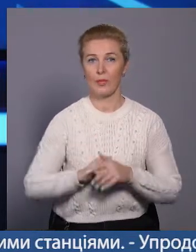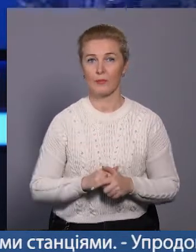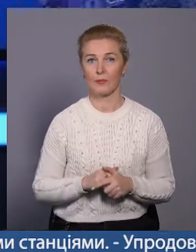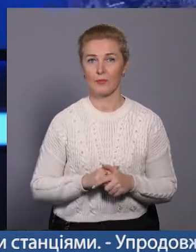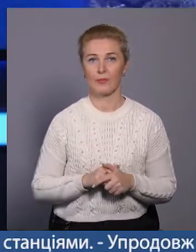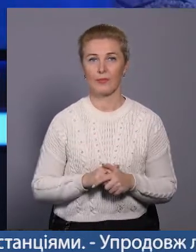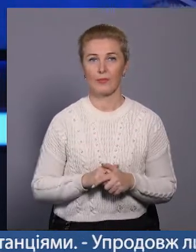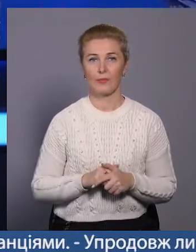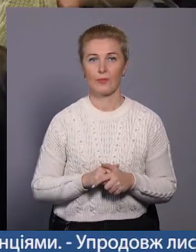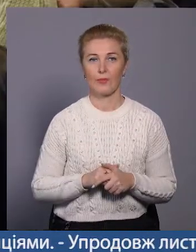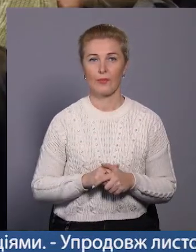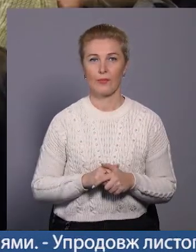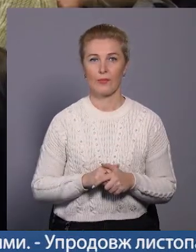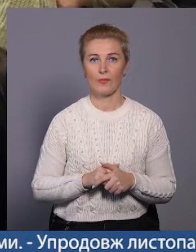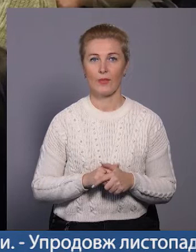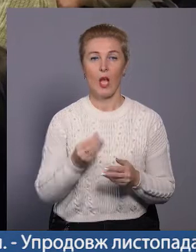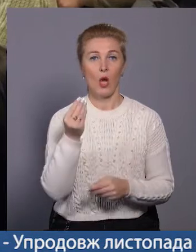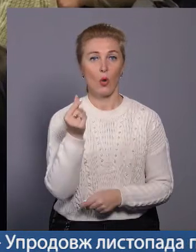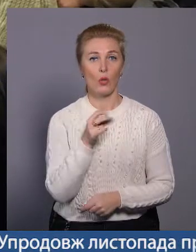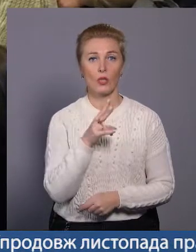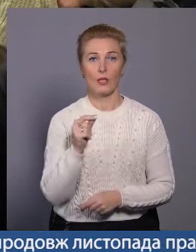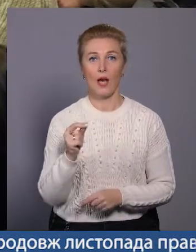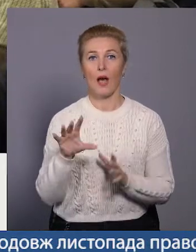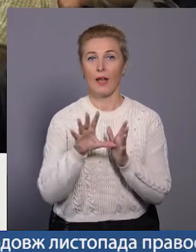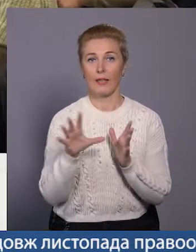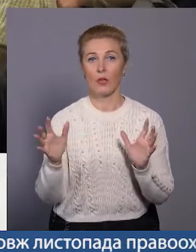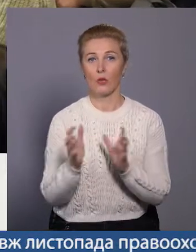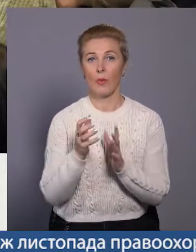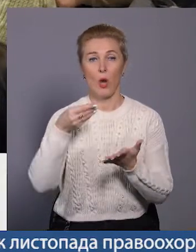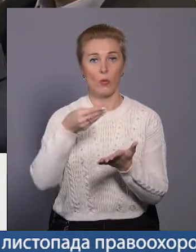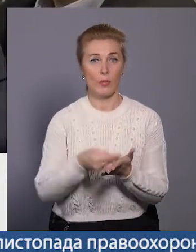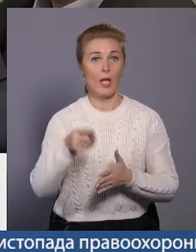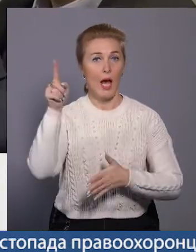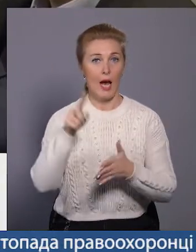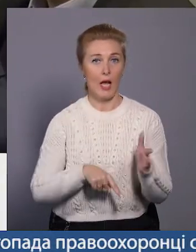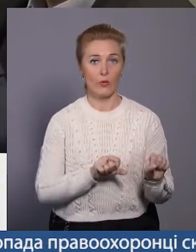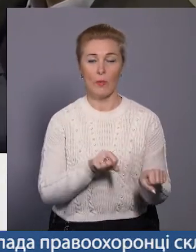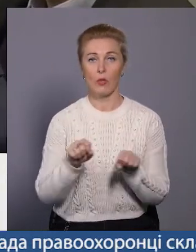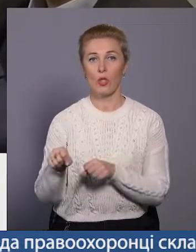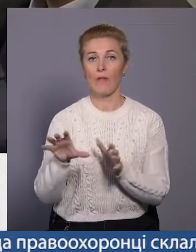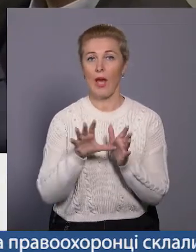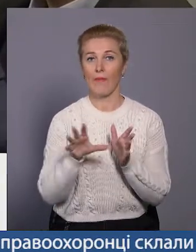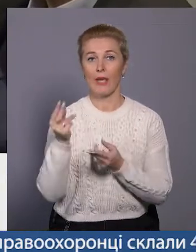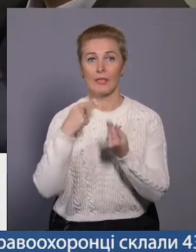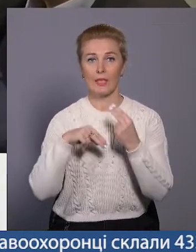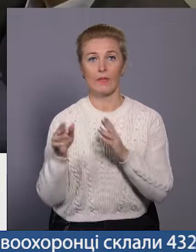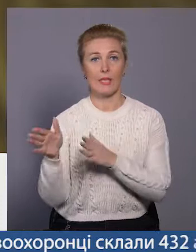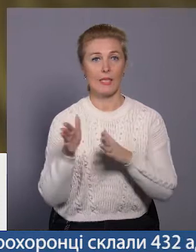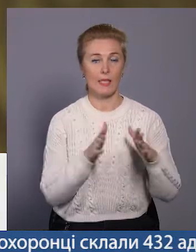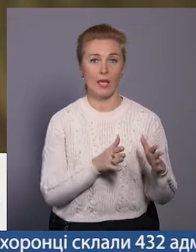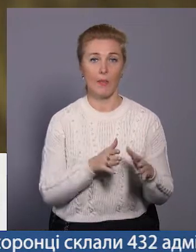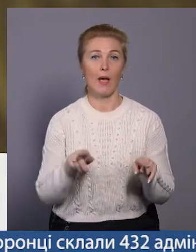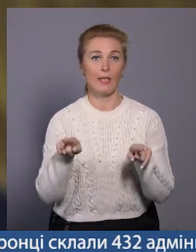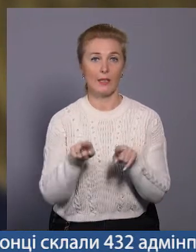– детальніше. Кошти на енергозбереження у бюджеті, грантові можливості, ефективна система енергоменеджменту